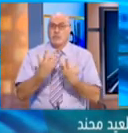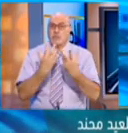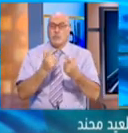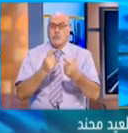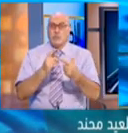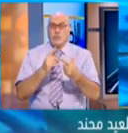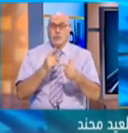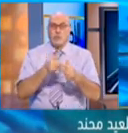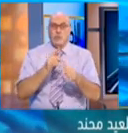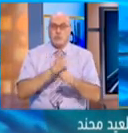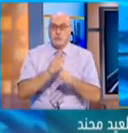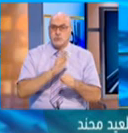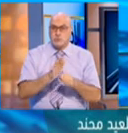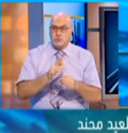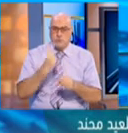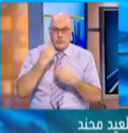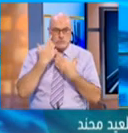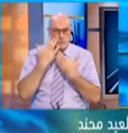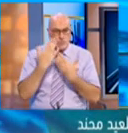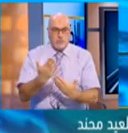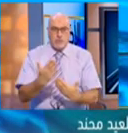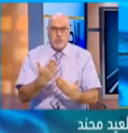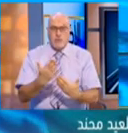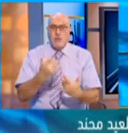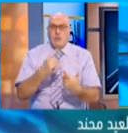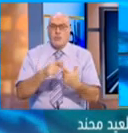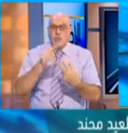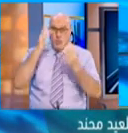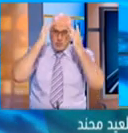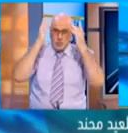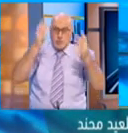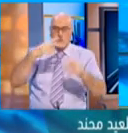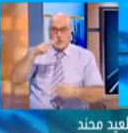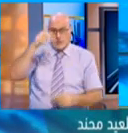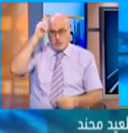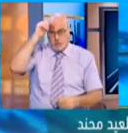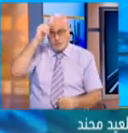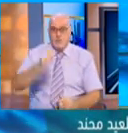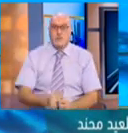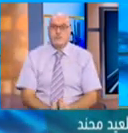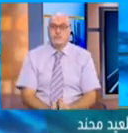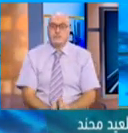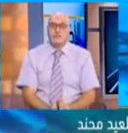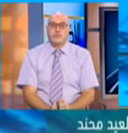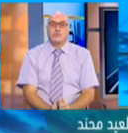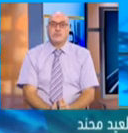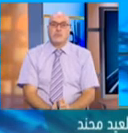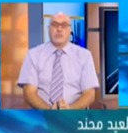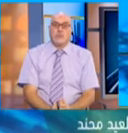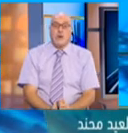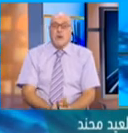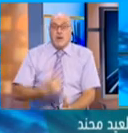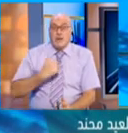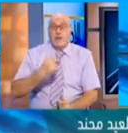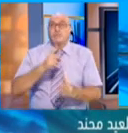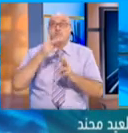الإتقان في الأداء، ملتزما ومتشبعا بثقافة الدولة. وإننا إذ نحتسب إلى المولى